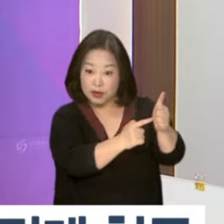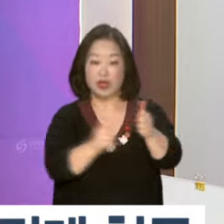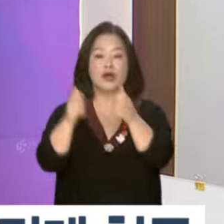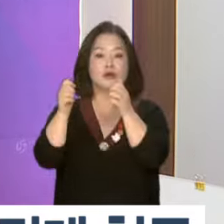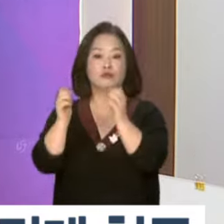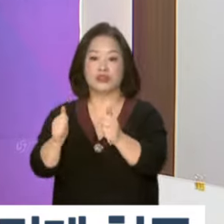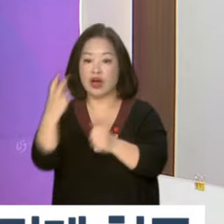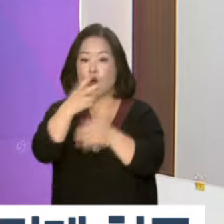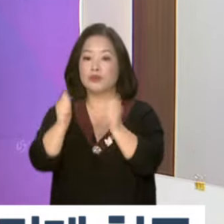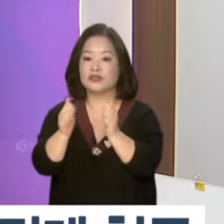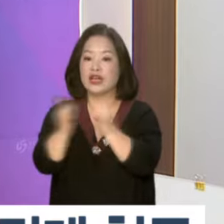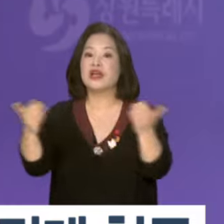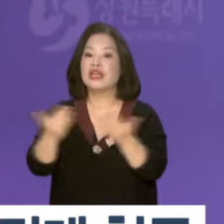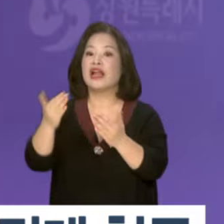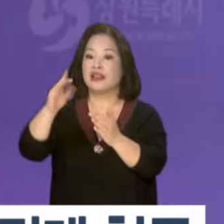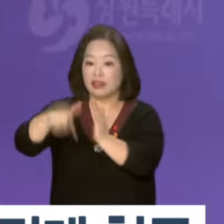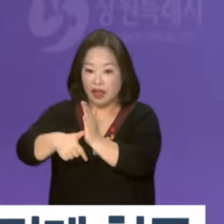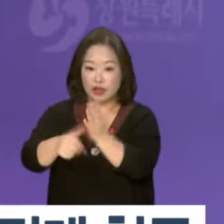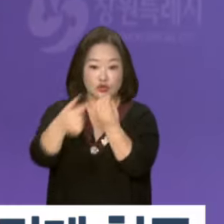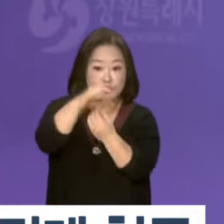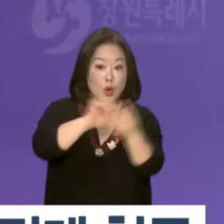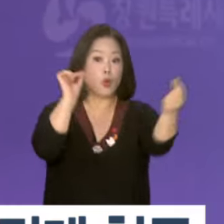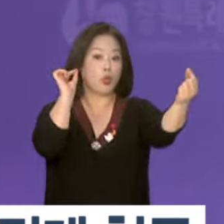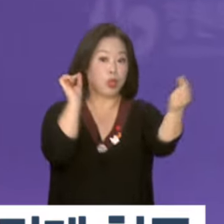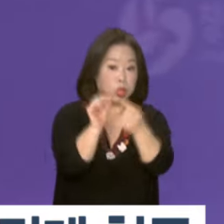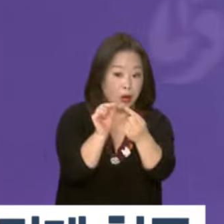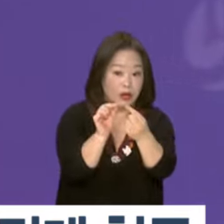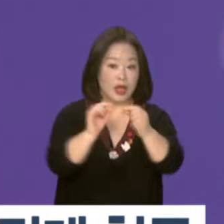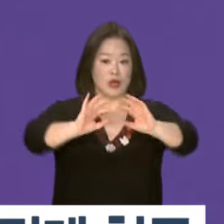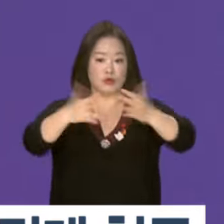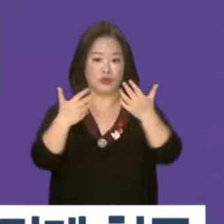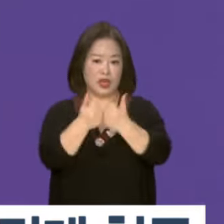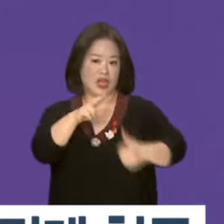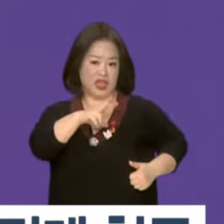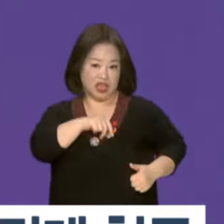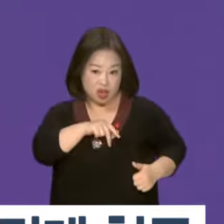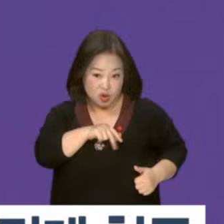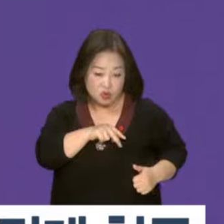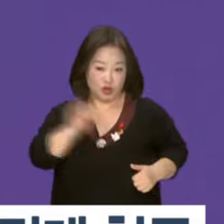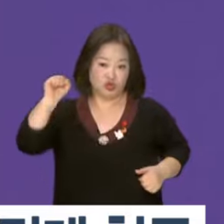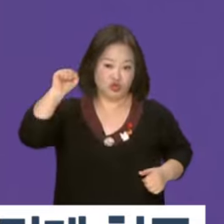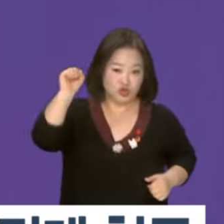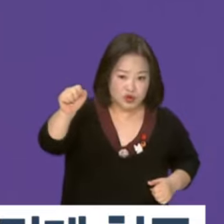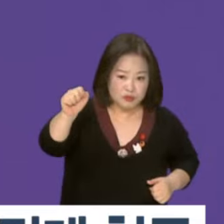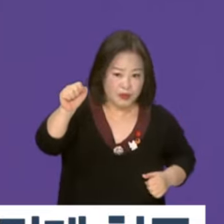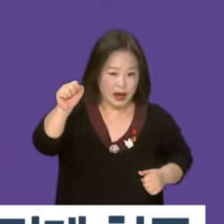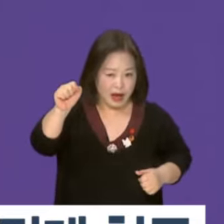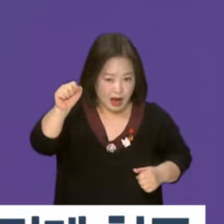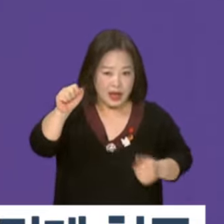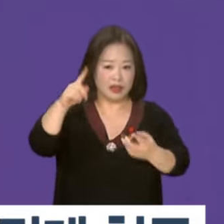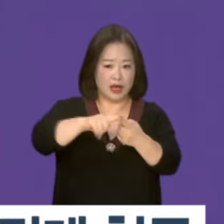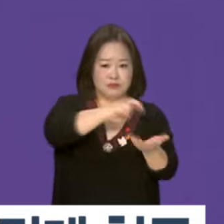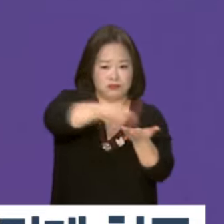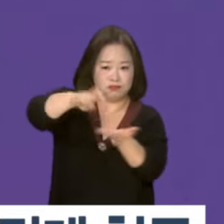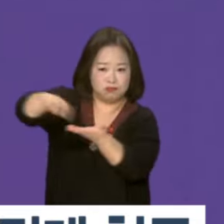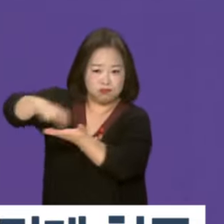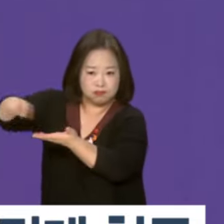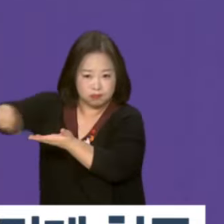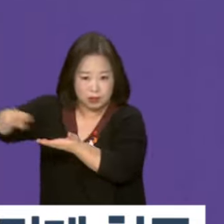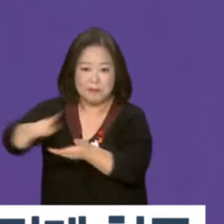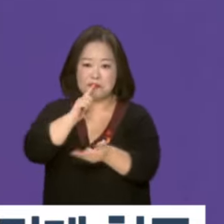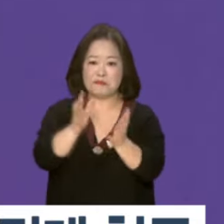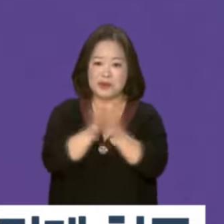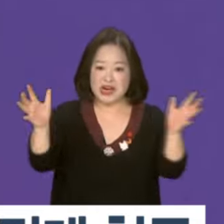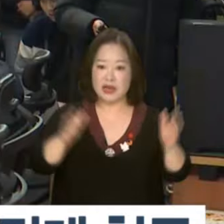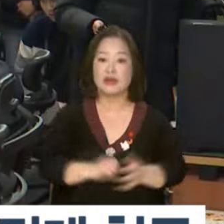재직중이던 지난해 추석 명절을 앞두고 총선 출마를 시사하는 문자를 고향 지인들 에게 보낸 것이 알려져 무리를 빚은 바